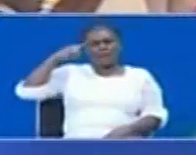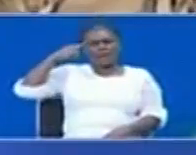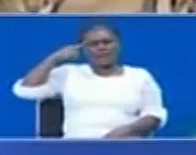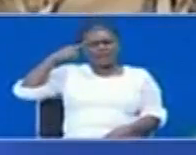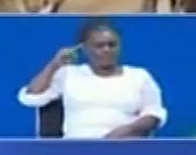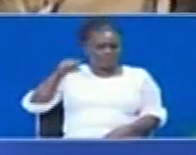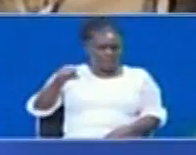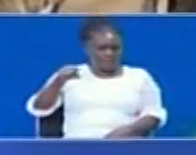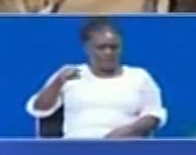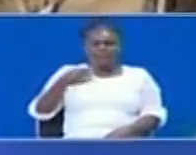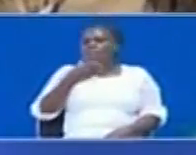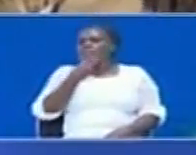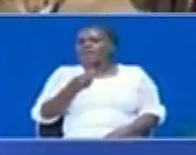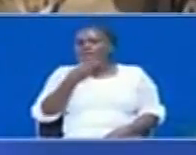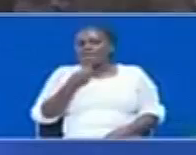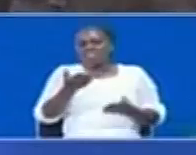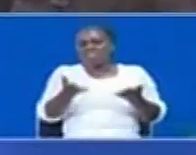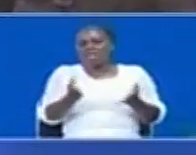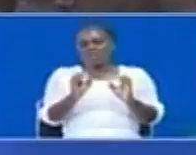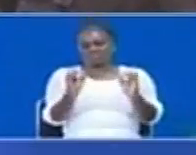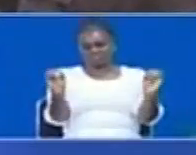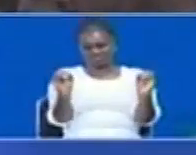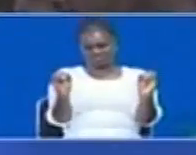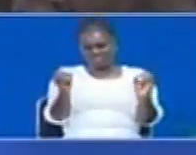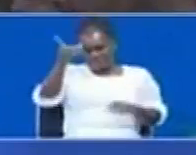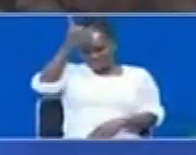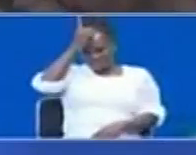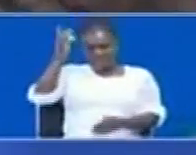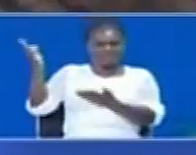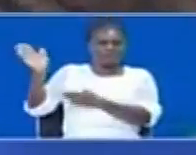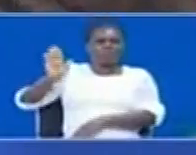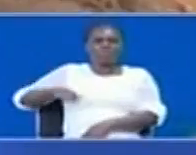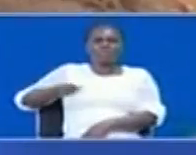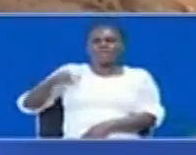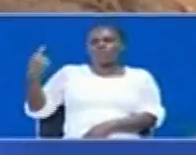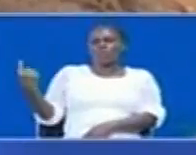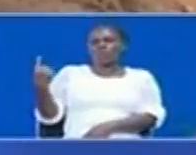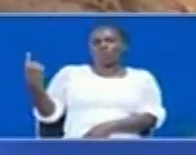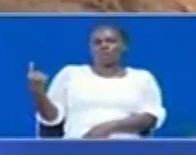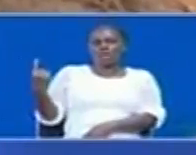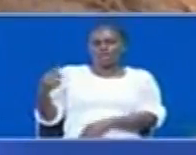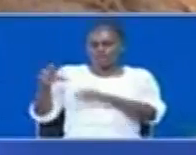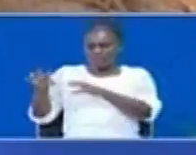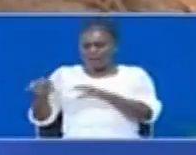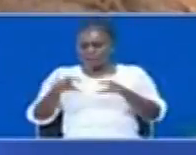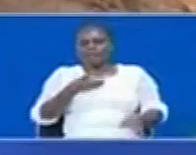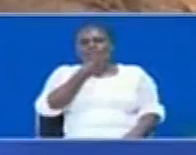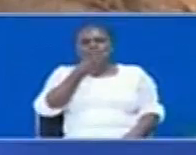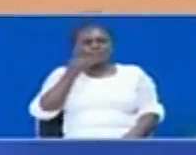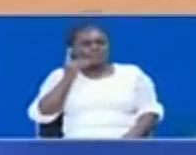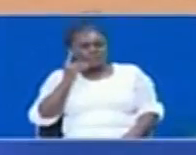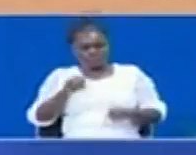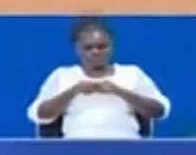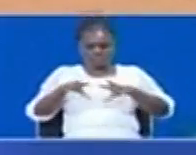kuwabana. Waume wao hawapo. Kijiji hiki ni cha wanawake peke yake. Dhiki ya ukame imekithiri